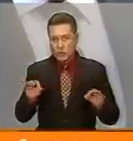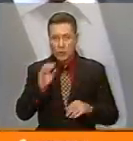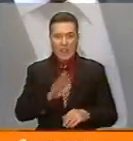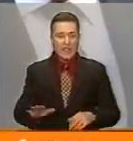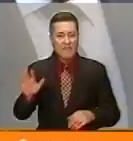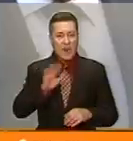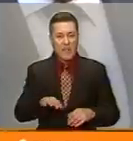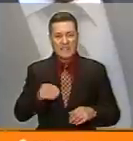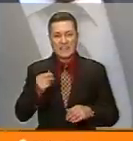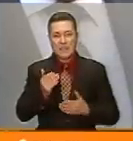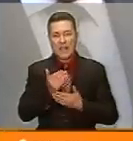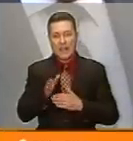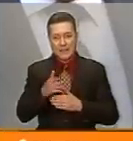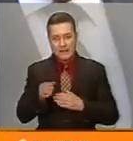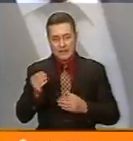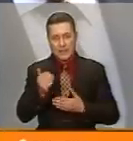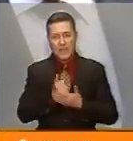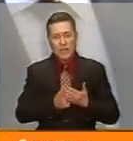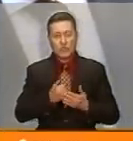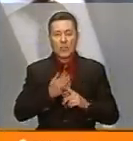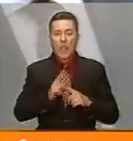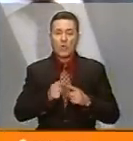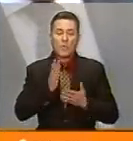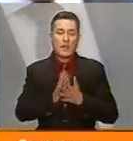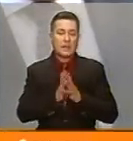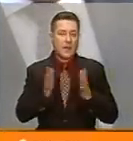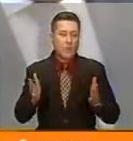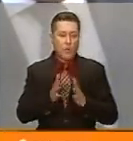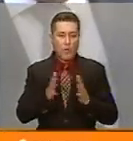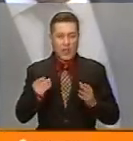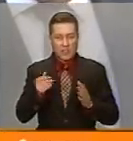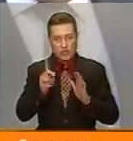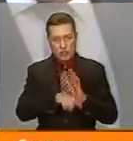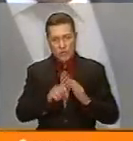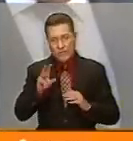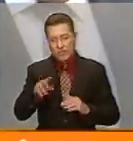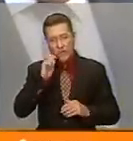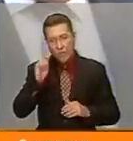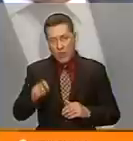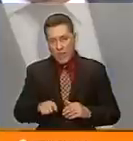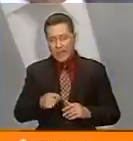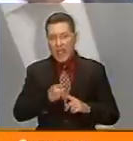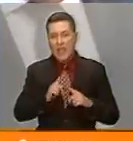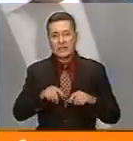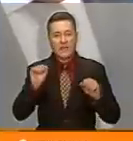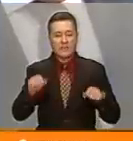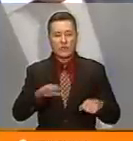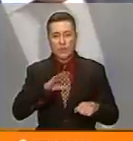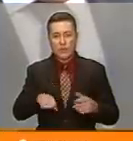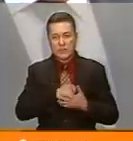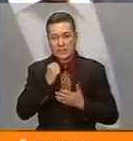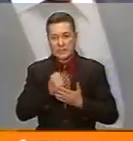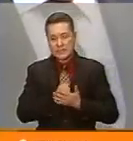европейским кредитным ресурсам, которые являются намного более дешевыми, чем в Украине. Это и возможности после